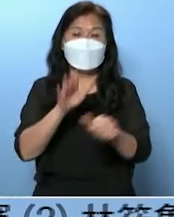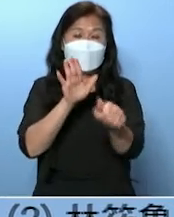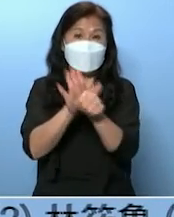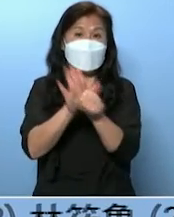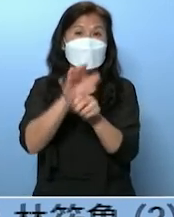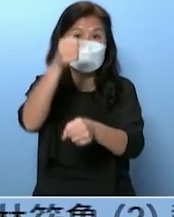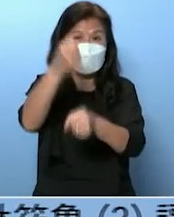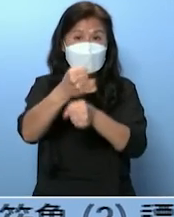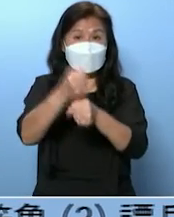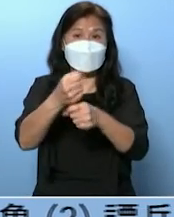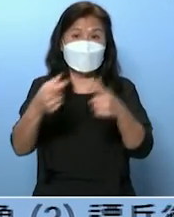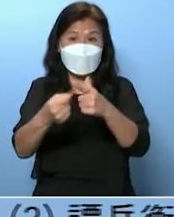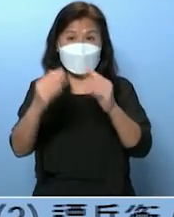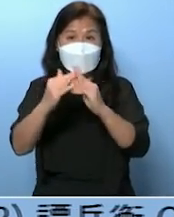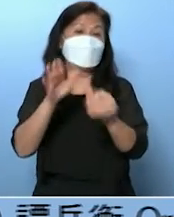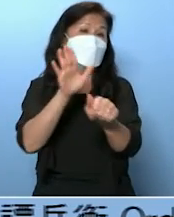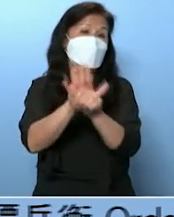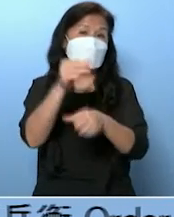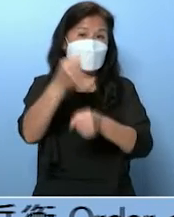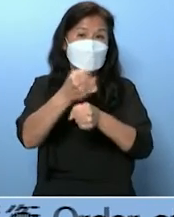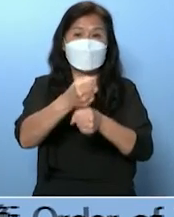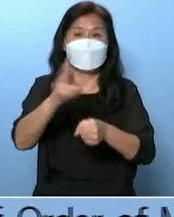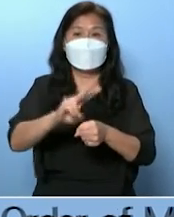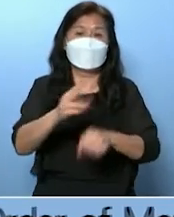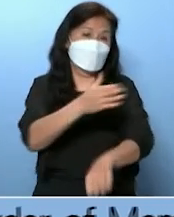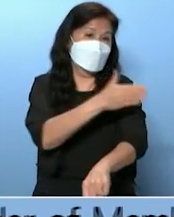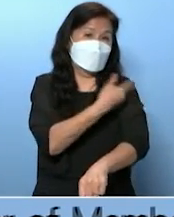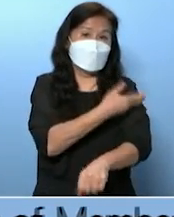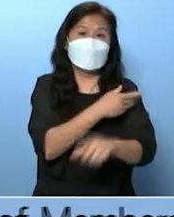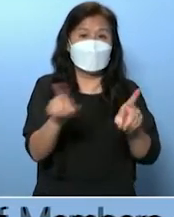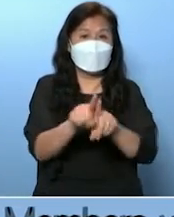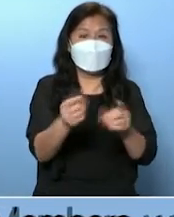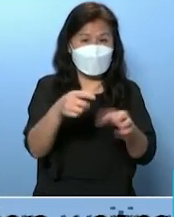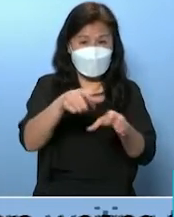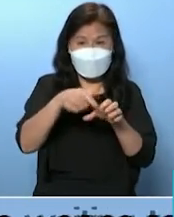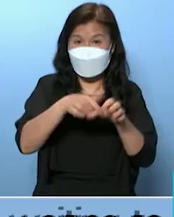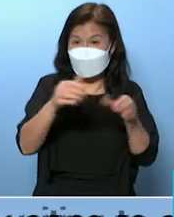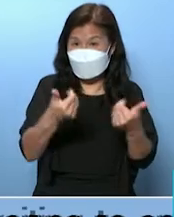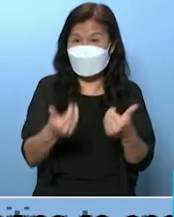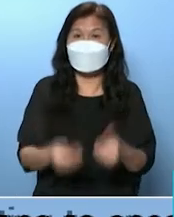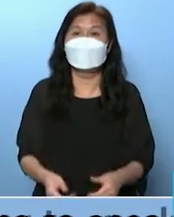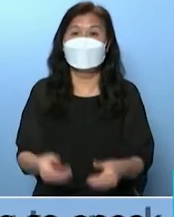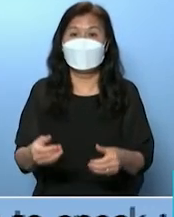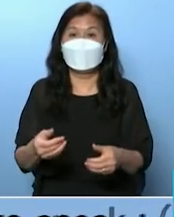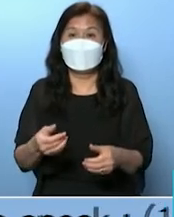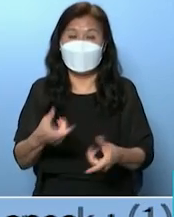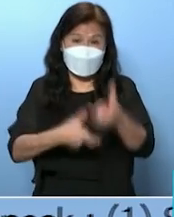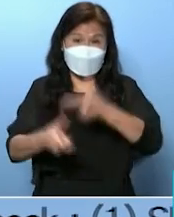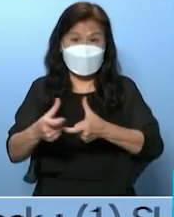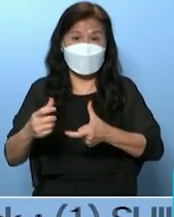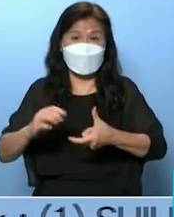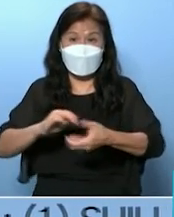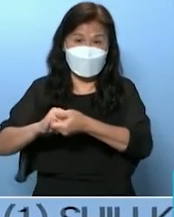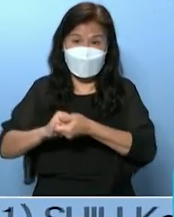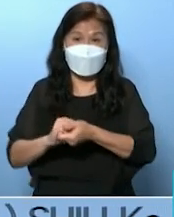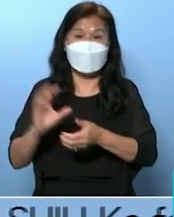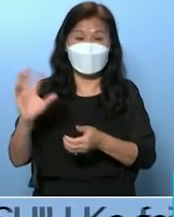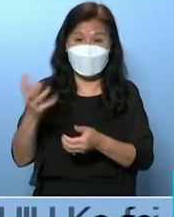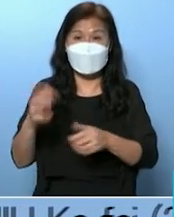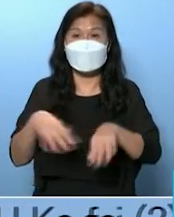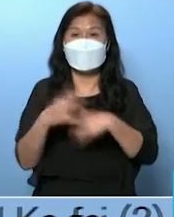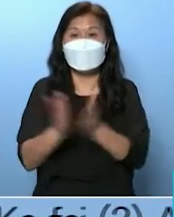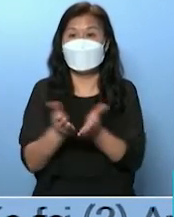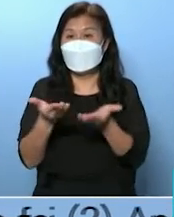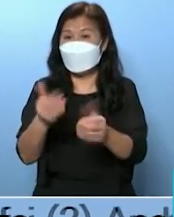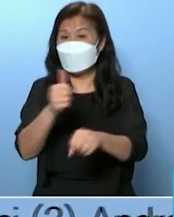上亦都是為了保就業，僱員都受惠。經民聯亦都認為政府是應該提供機會讓